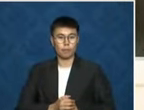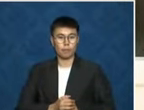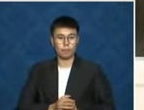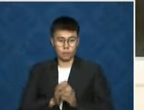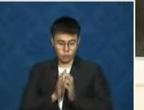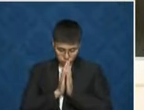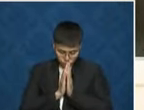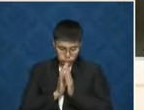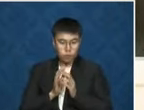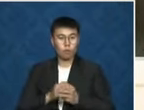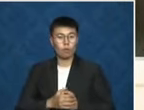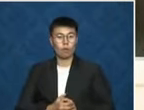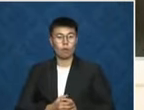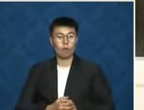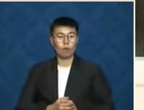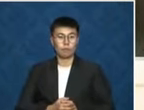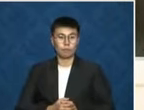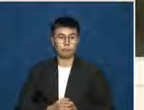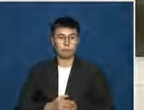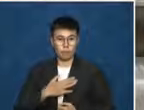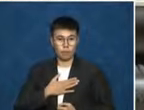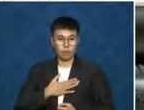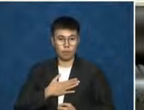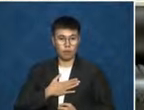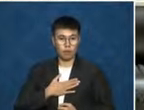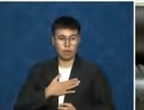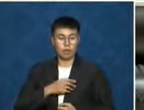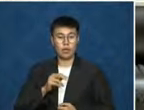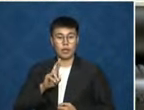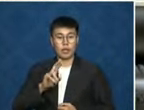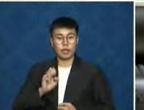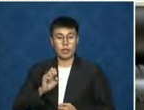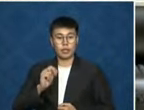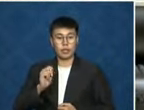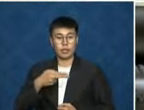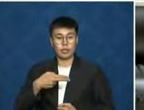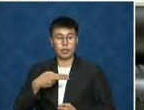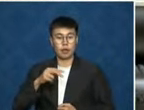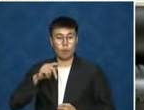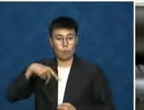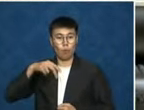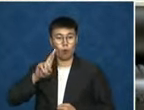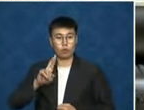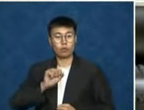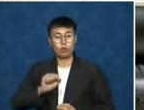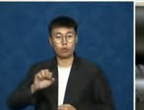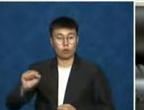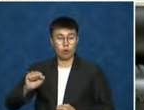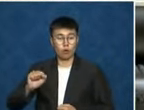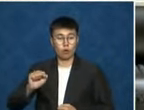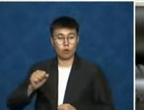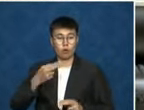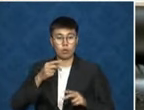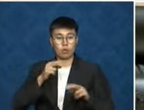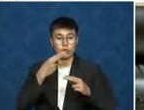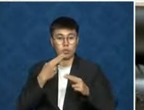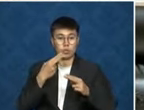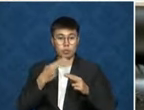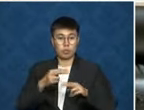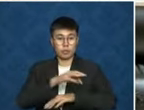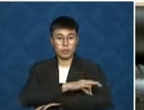กลับเรียนท่านประธานสภาที่เคารพค่ะดิฉันนางสาวรินทิพรวรินทร์วัชรโรจน์สมาชิกสภาผู้แทนราษฎรแบบบัญชีรายชื่อ